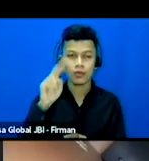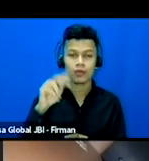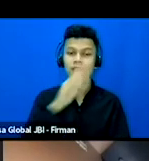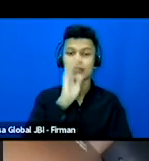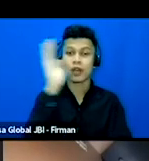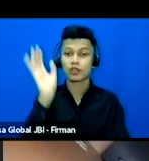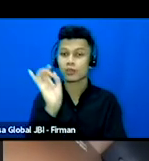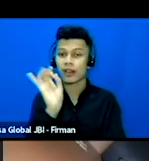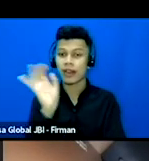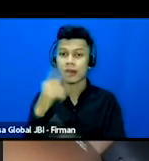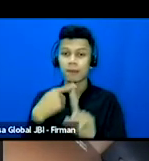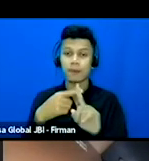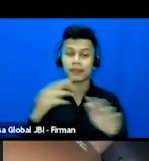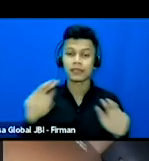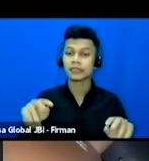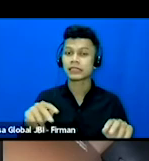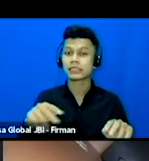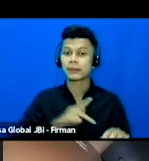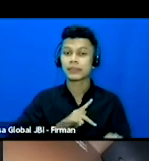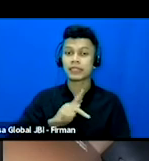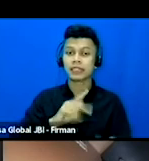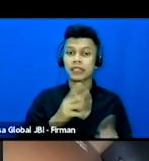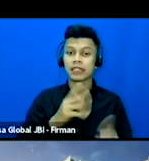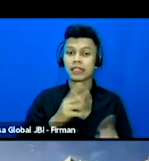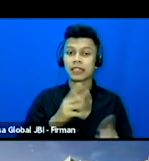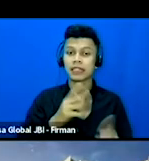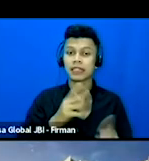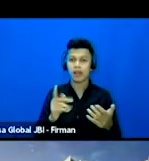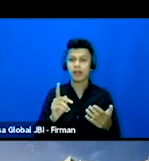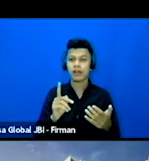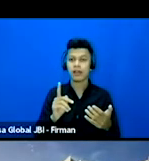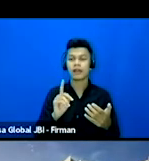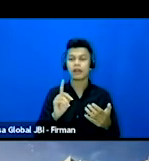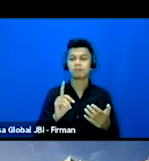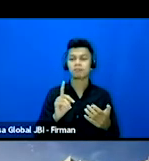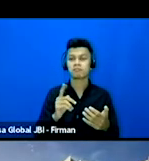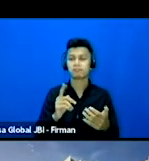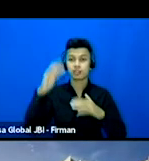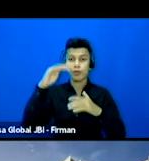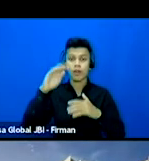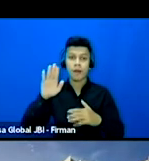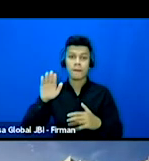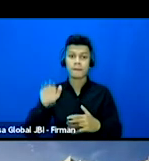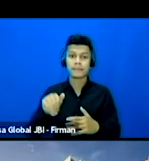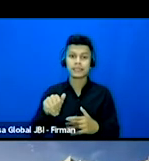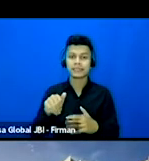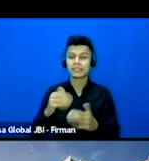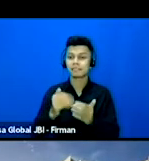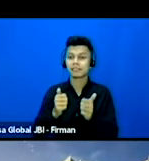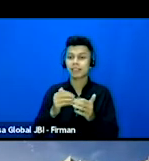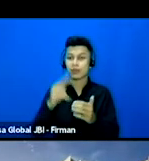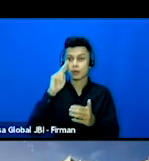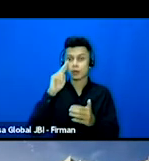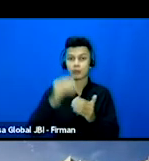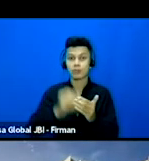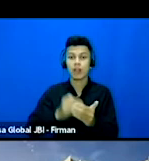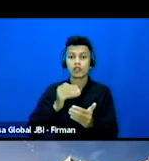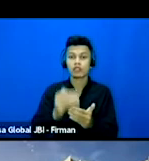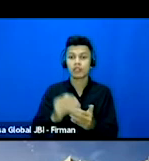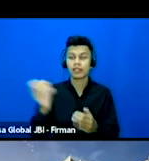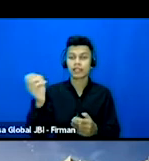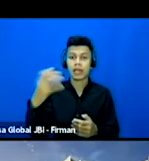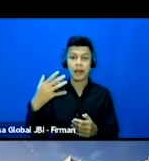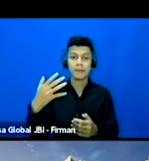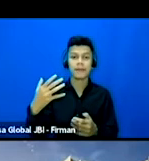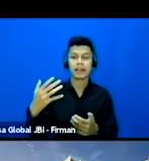narasumber lain dan juga para audience atas kemudian waktunya semoga masih berkenan untuk melanjutkan tanggapan-tanggapan yang